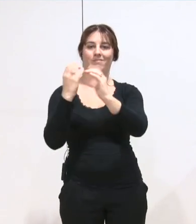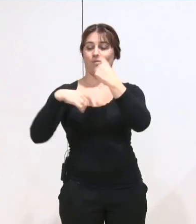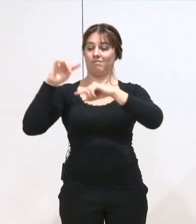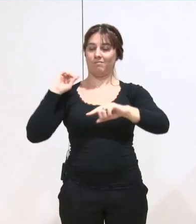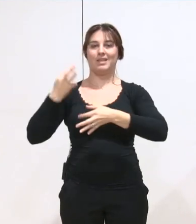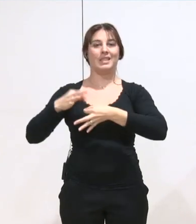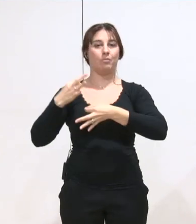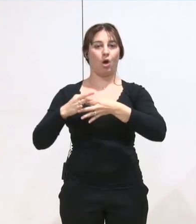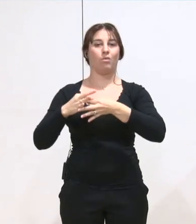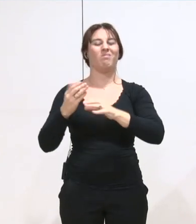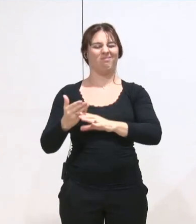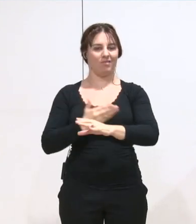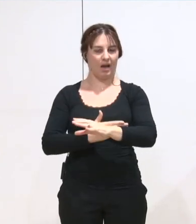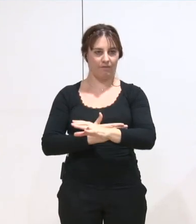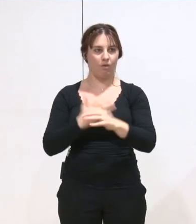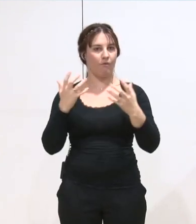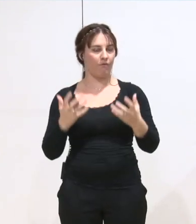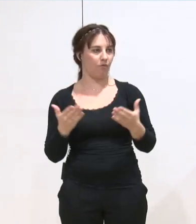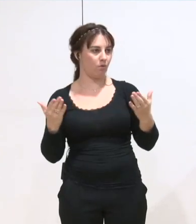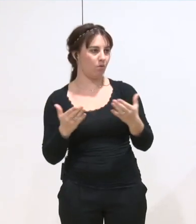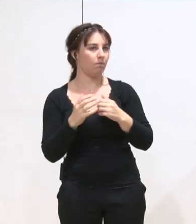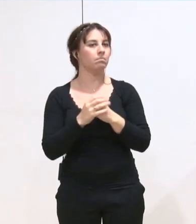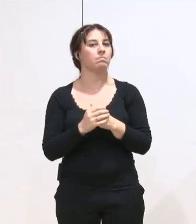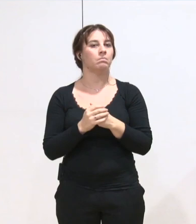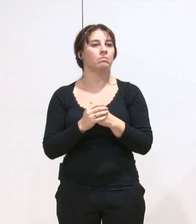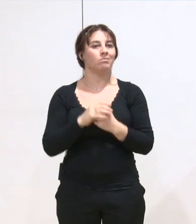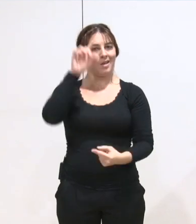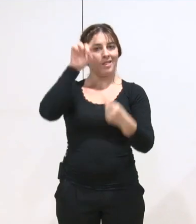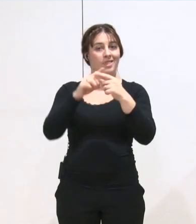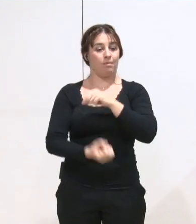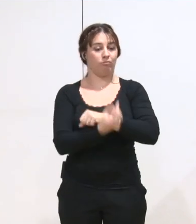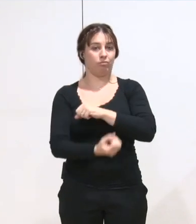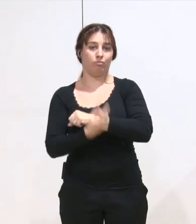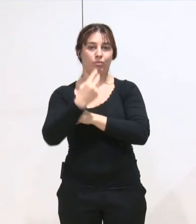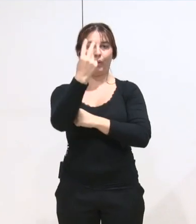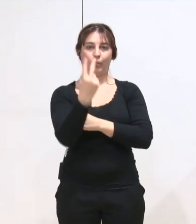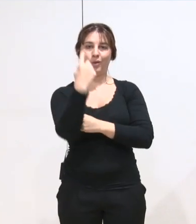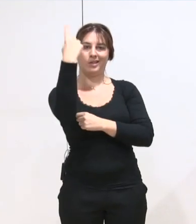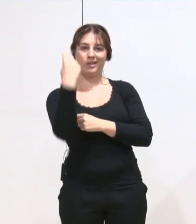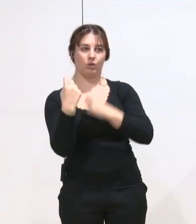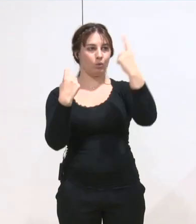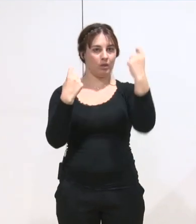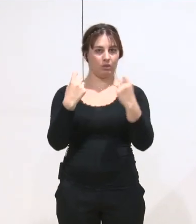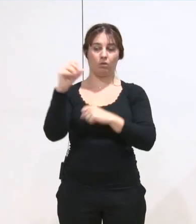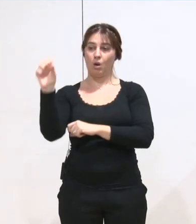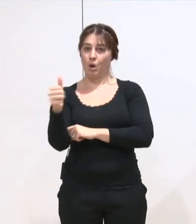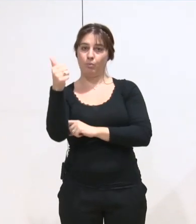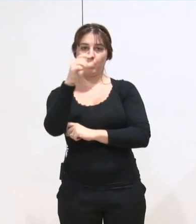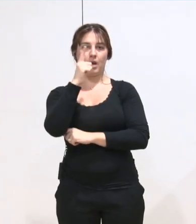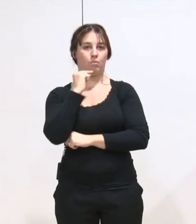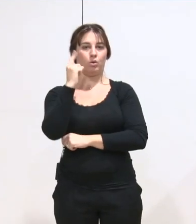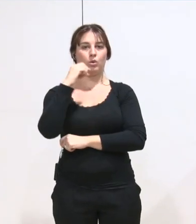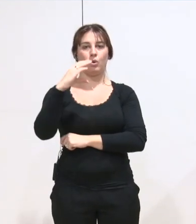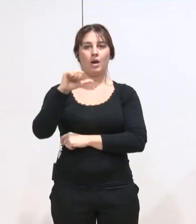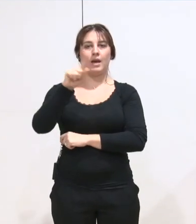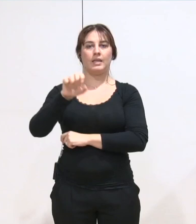de septembre, nous avons deux questions d'actualité, une posée par M. Cazenave